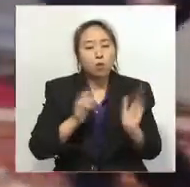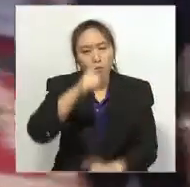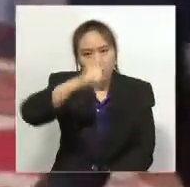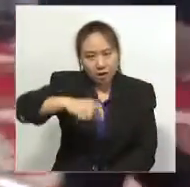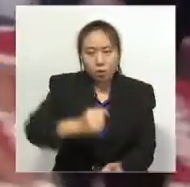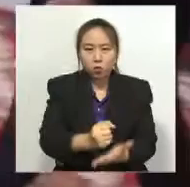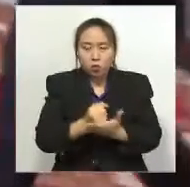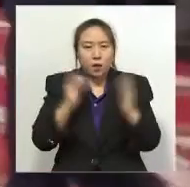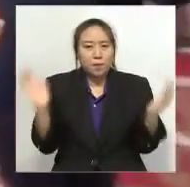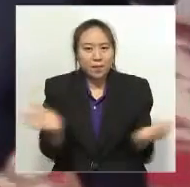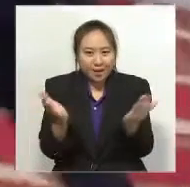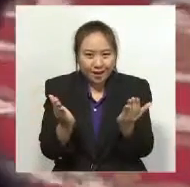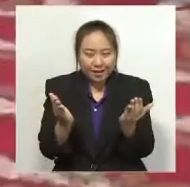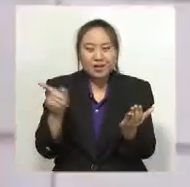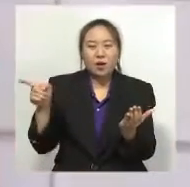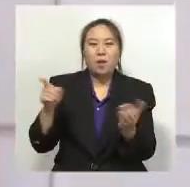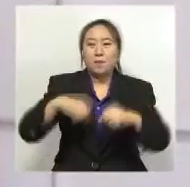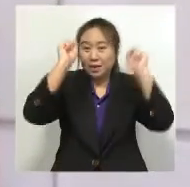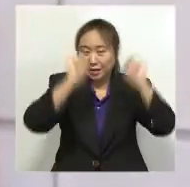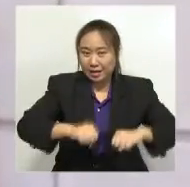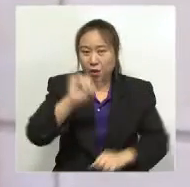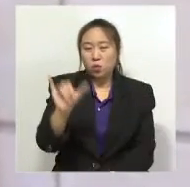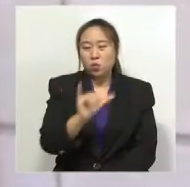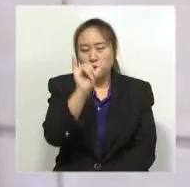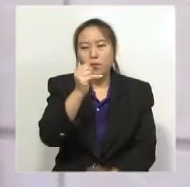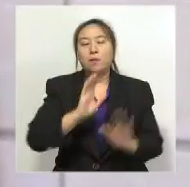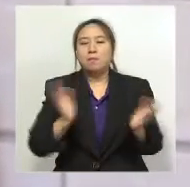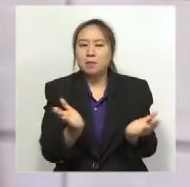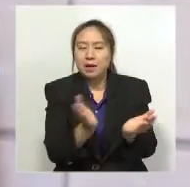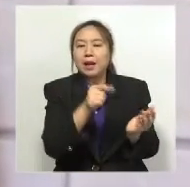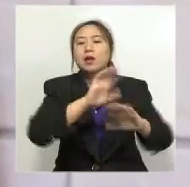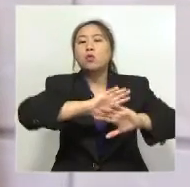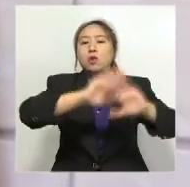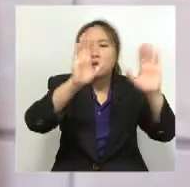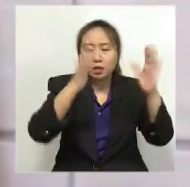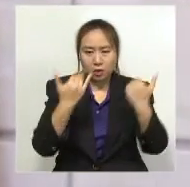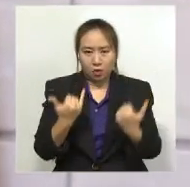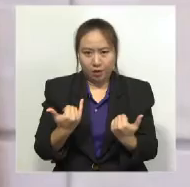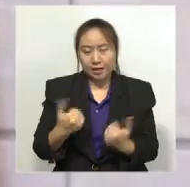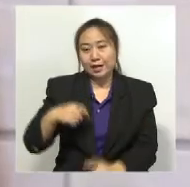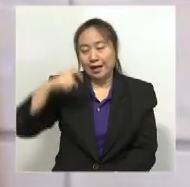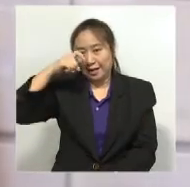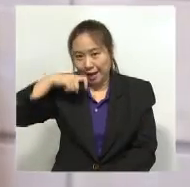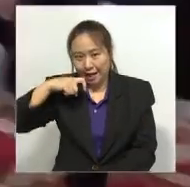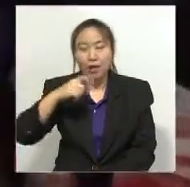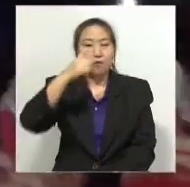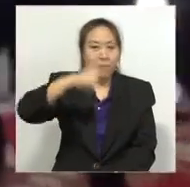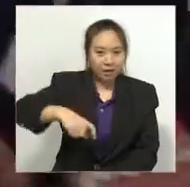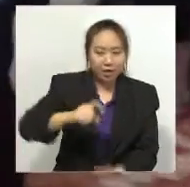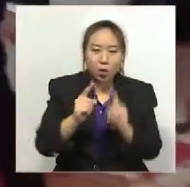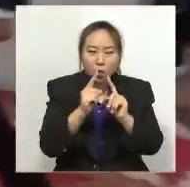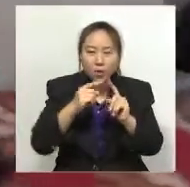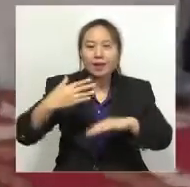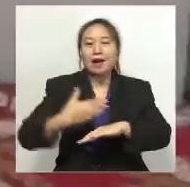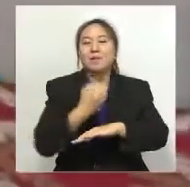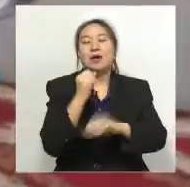ช่วยผลักดันให้มีการยกเลิกข้อมติสหภาพยุโรปที่ทำให้ทั้งสองฝ่ายกลับมาติดต่อทางการเมืองในระดับสูงระหว่างกันได้